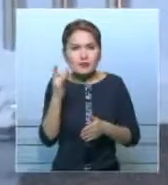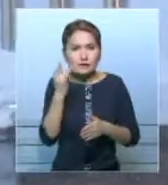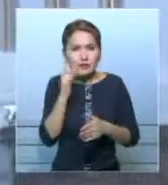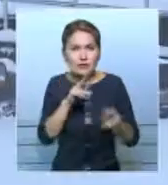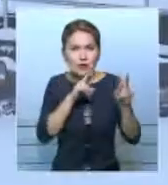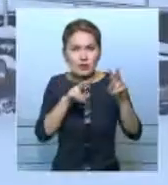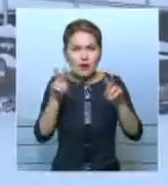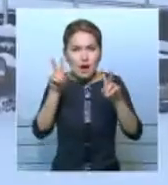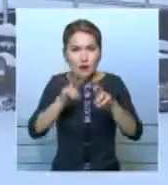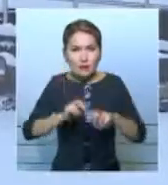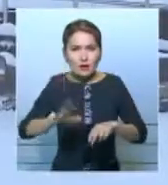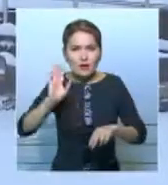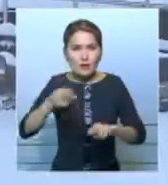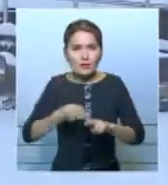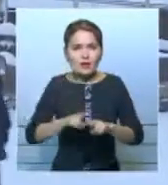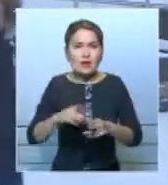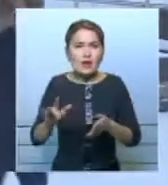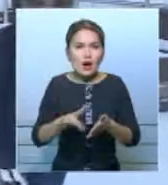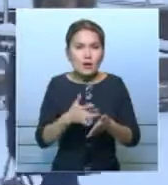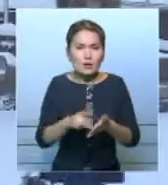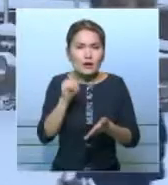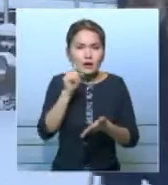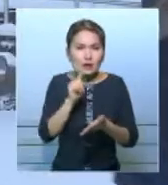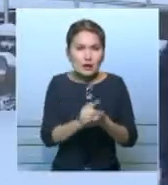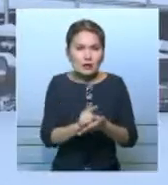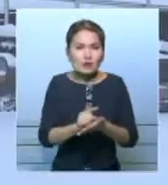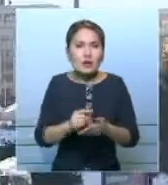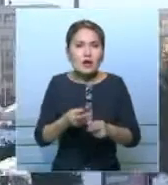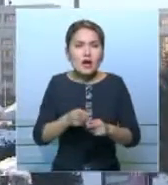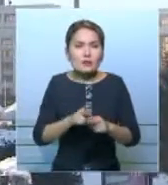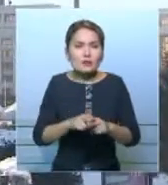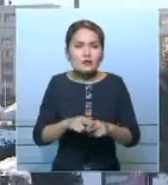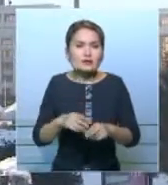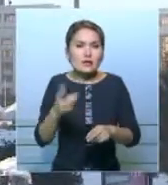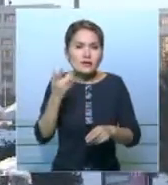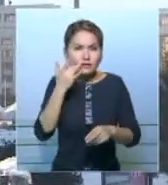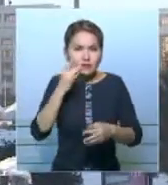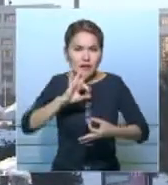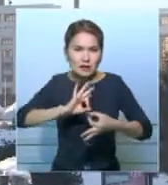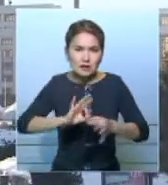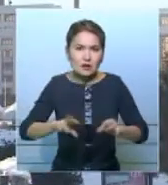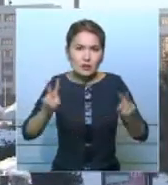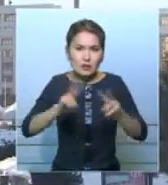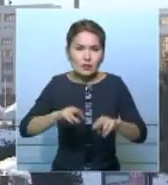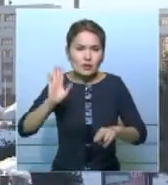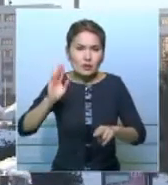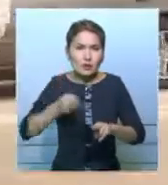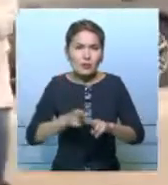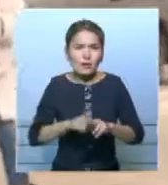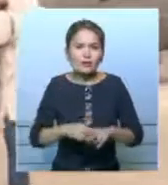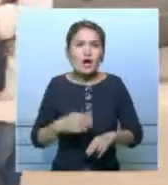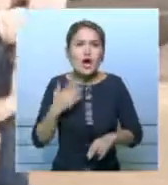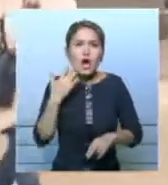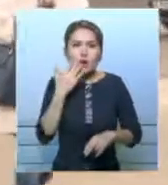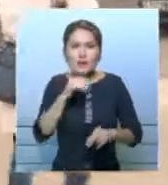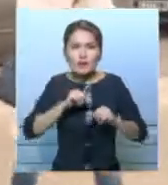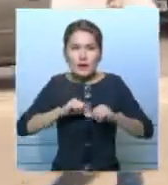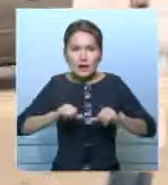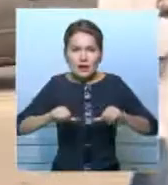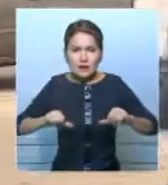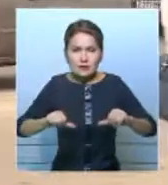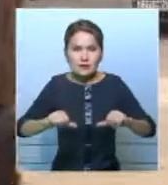бақылауда болмақ. Аудиторлар міндетті түрде сертификаттаудан өтуі тиіс. Бұл қызметті тек тәжірибесі мол ұлттық